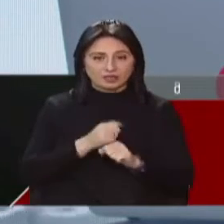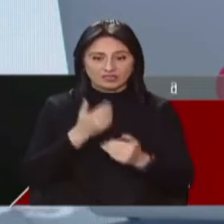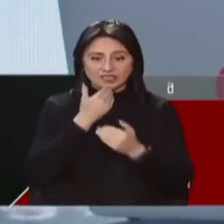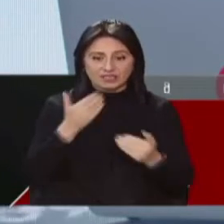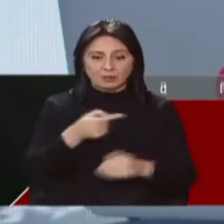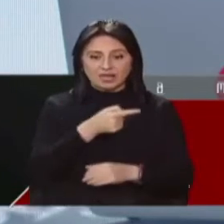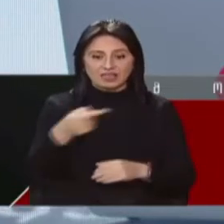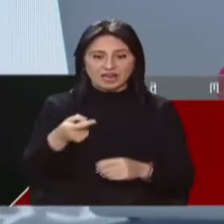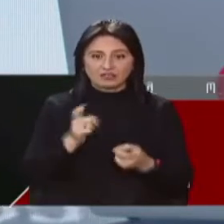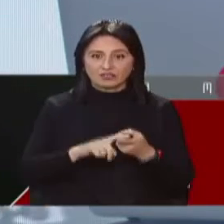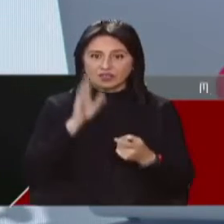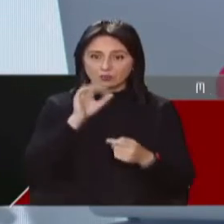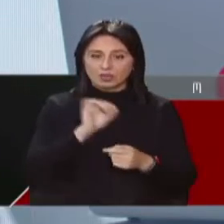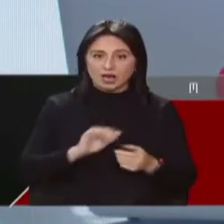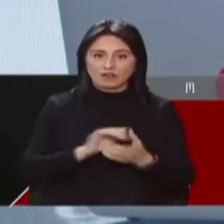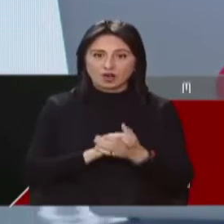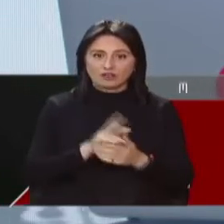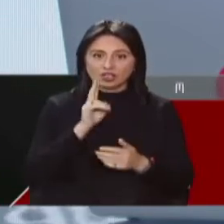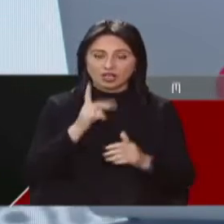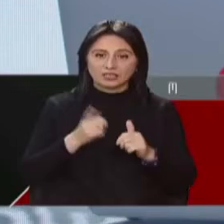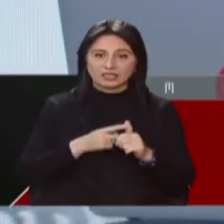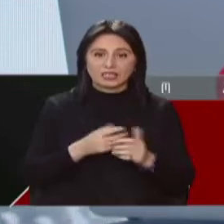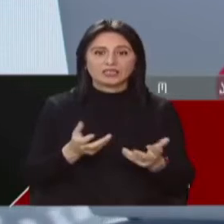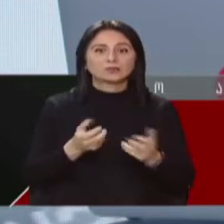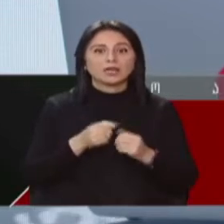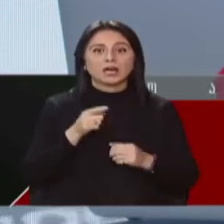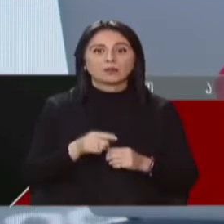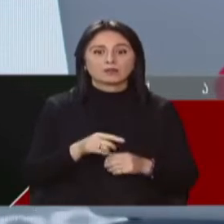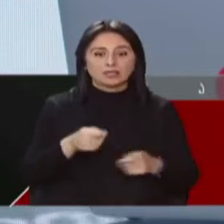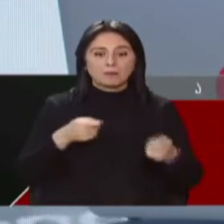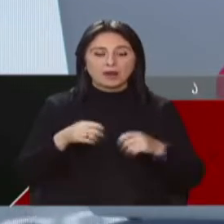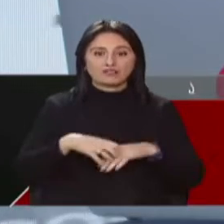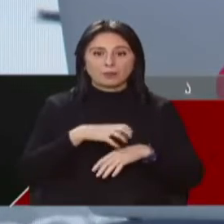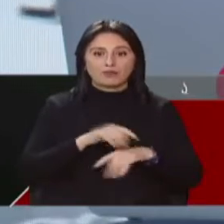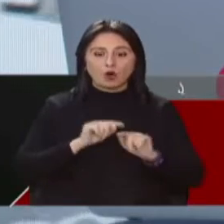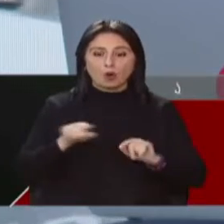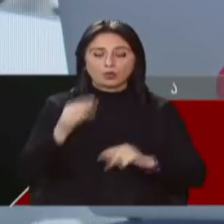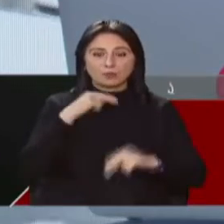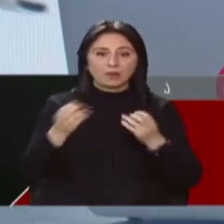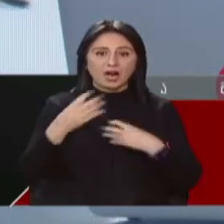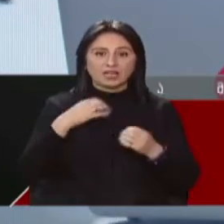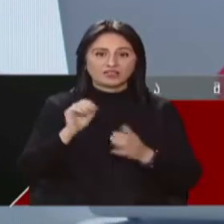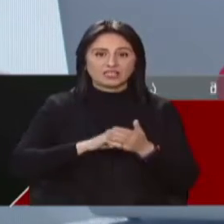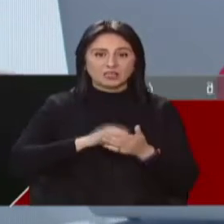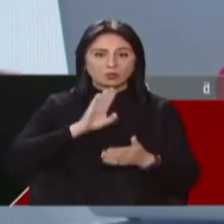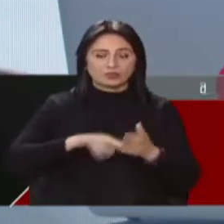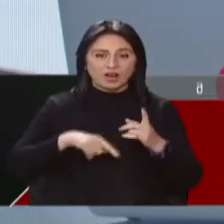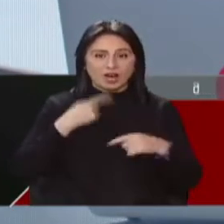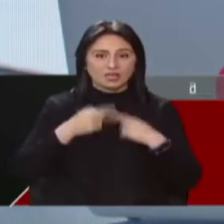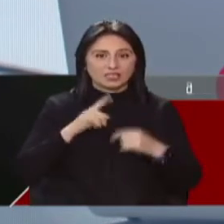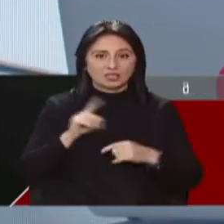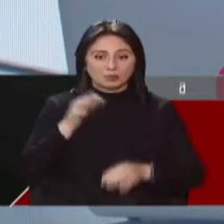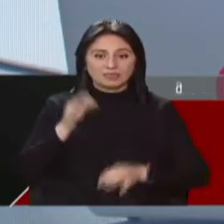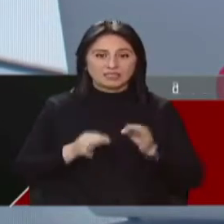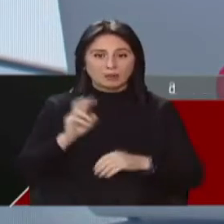bolot negativ gavre na siconiems eurogabșiris candidat statusi smire baze. Martul partiași care oponenta bis bralde bis usapuzlo susține ben dat. Xade berom